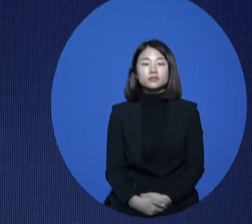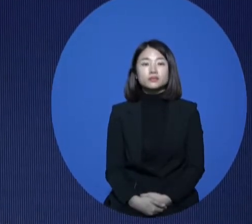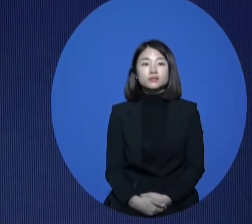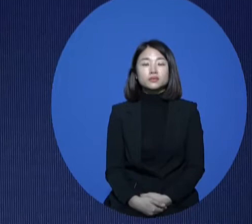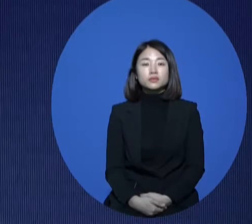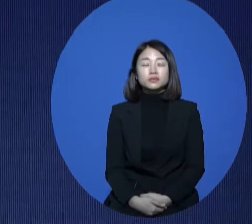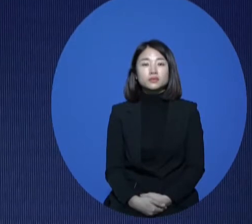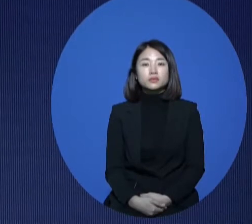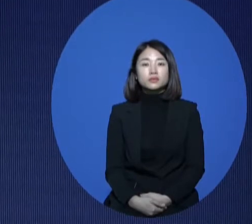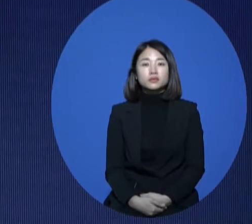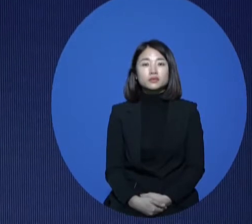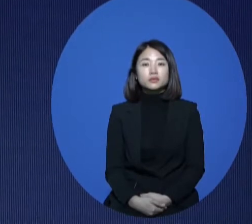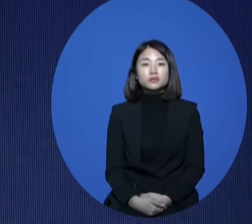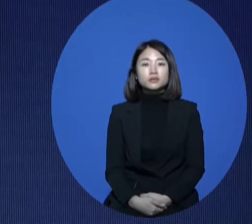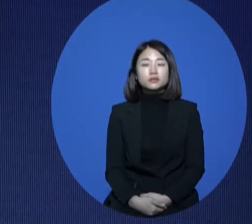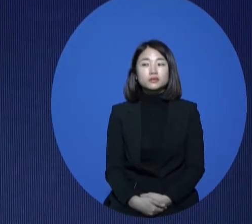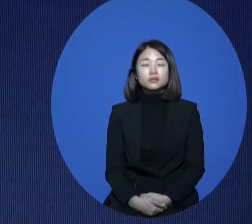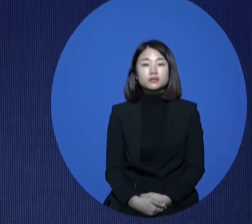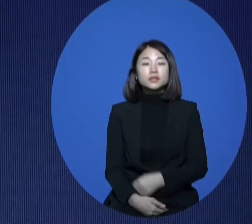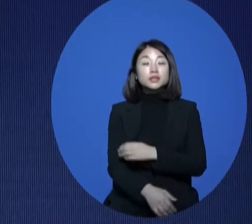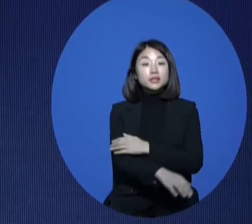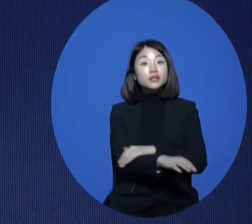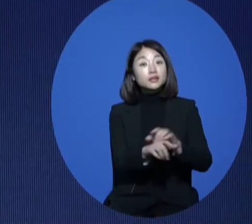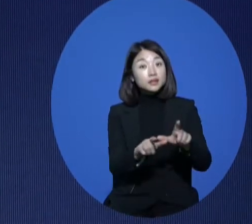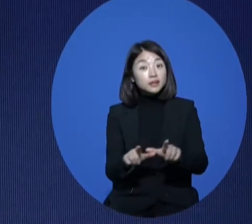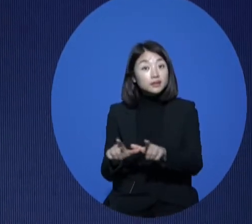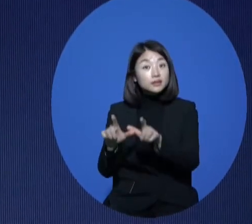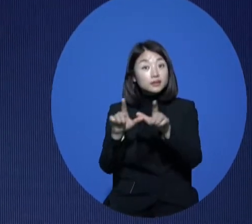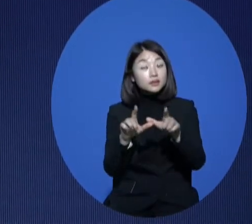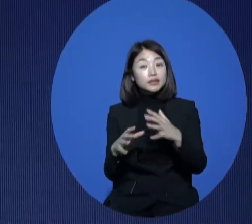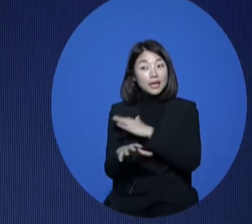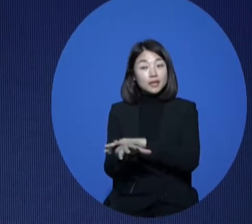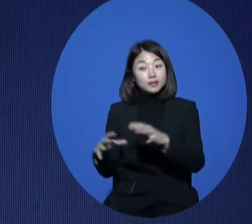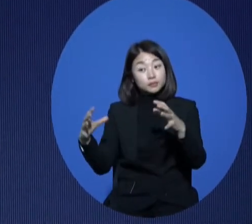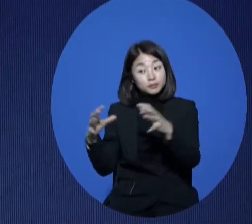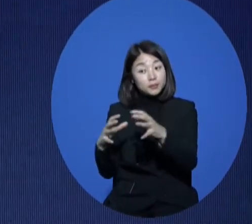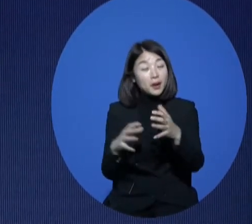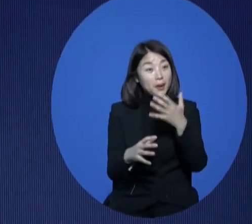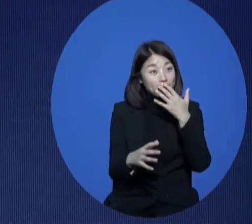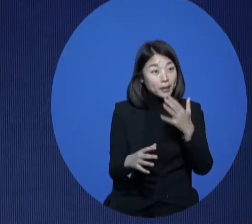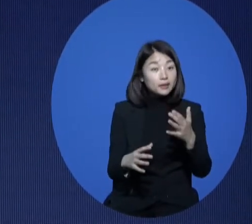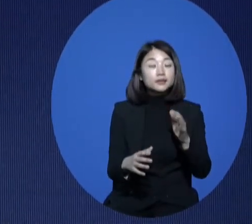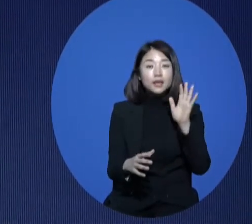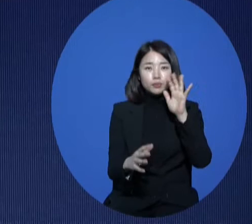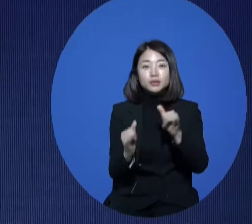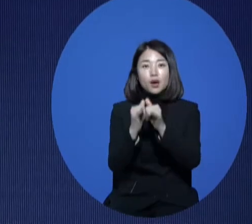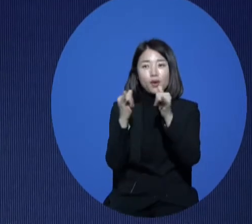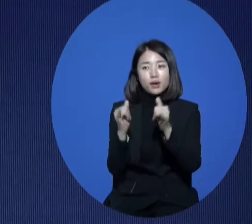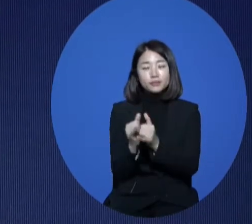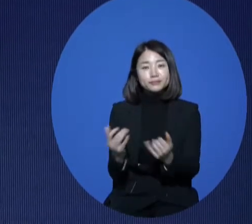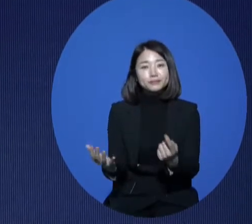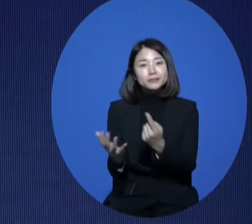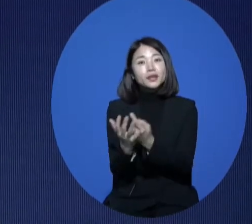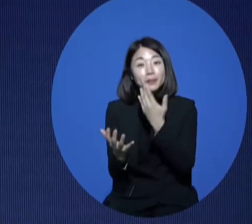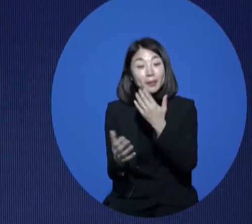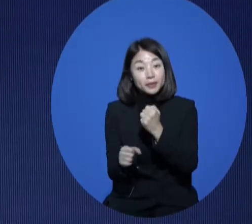같이 인클루전 되는 아주 융합되는 그런 사회를 만들기 위해서